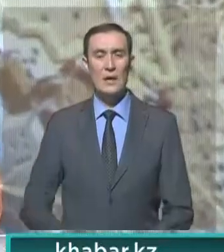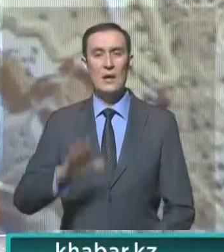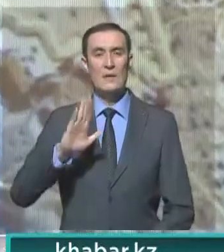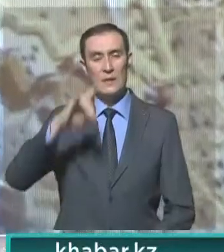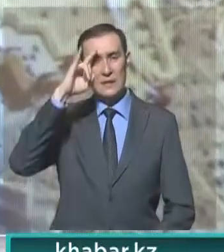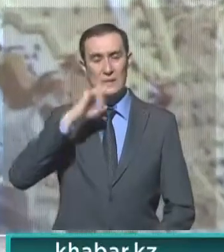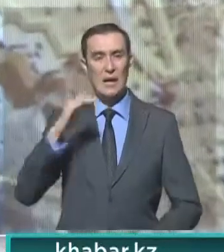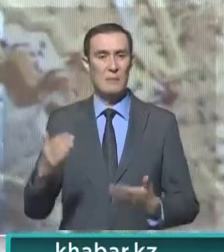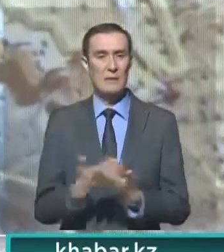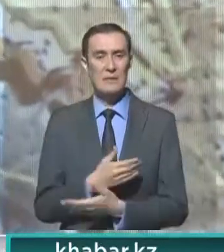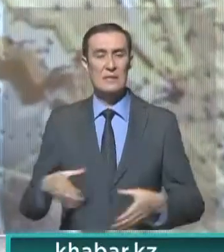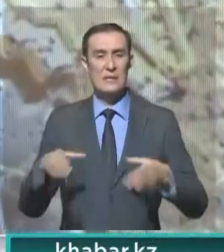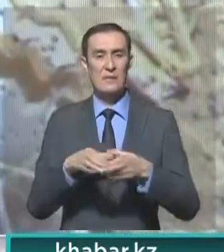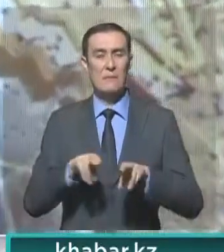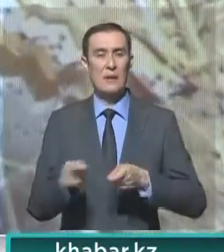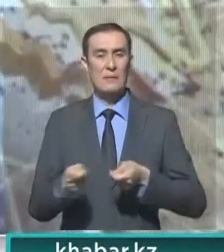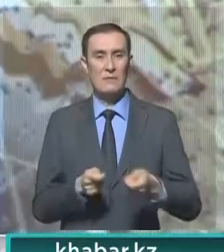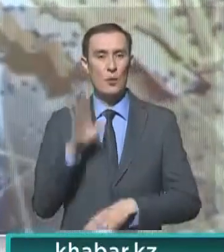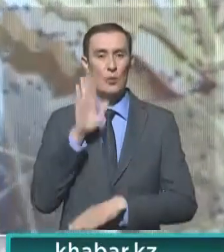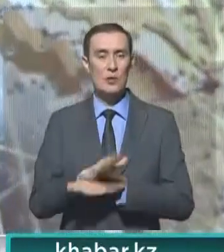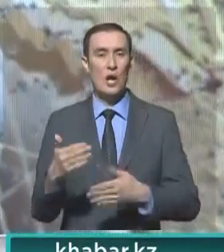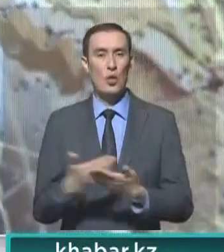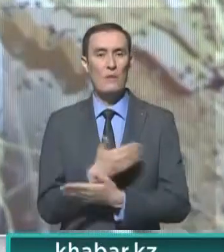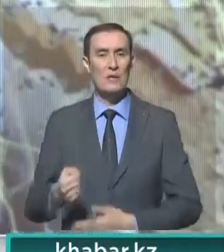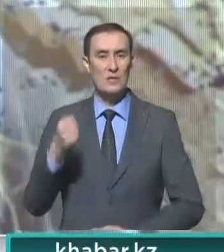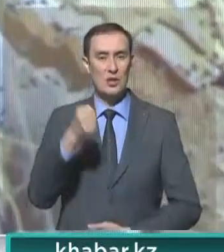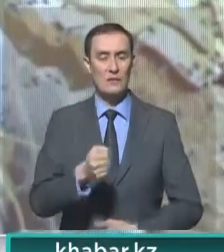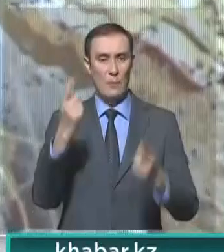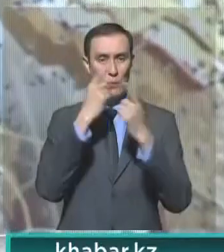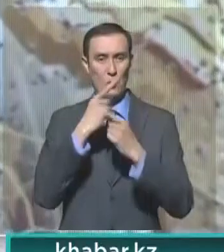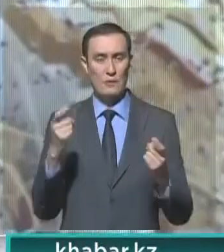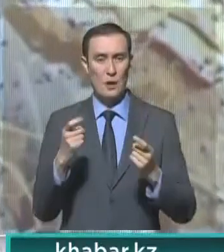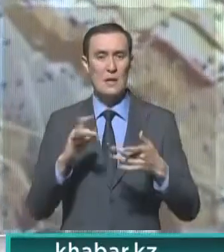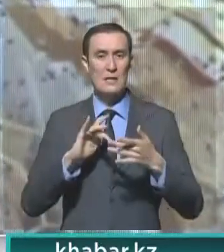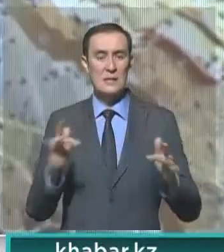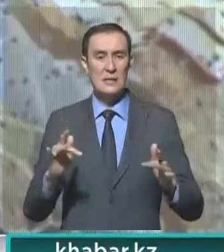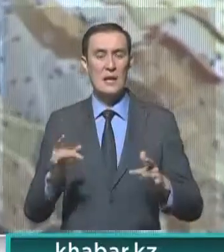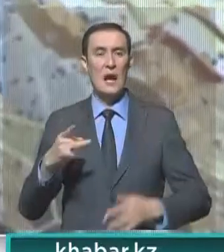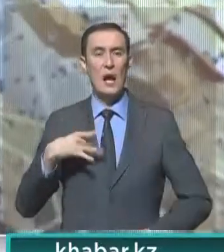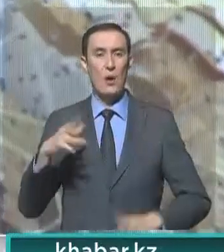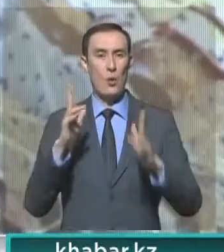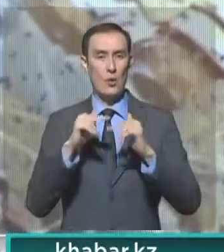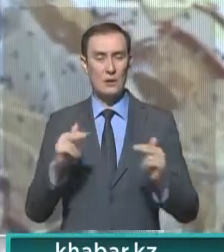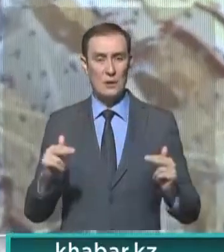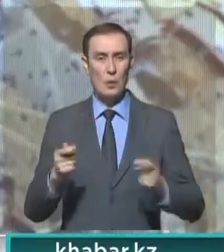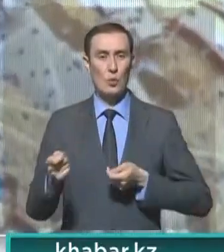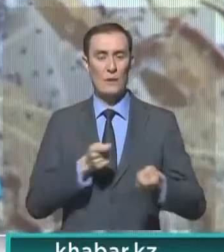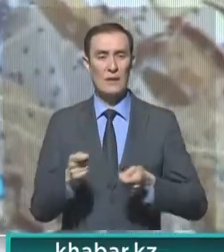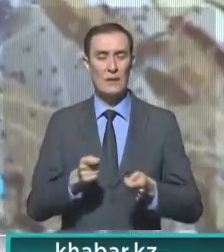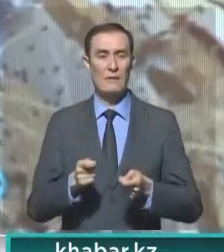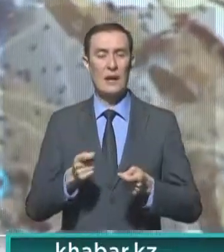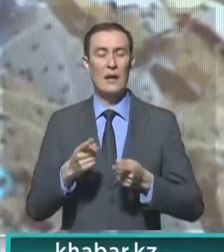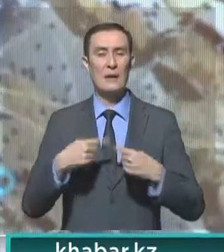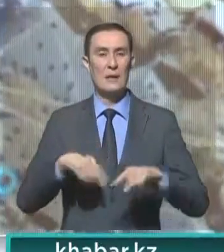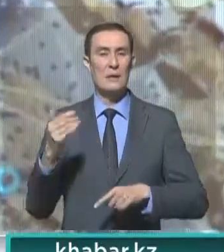В Казахстане обновился состав правительства. Указы о новых назначениях опубликованы на официальном сайте Ак-Орды. Так, руководителем